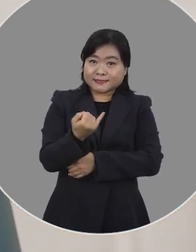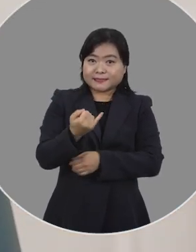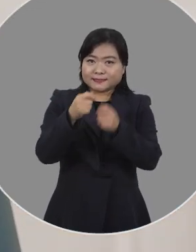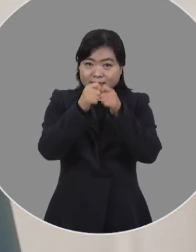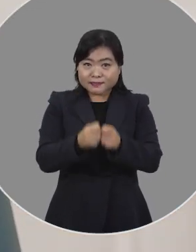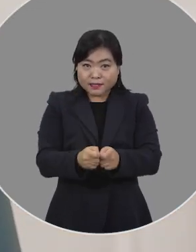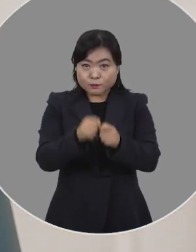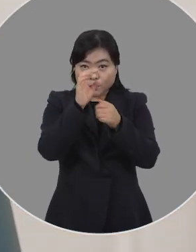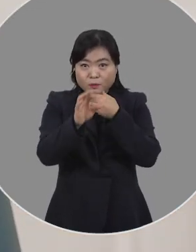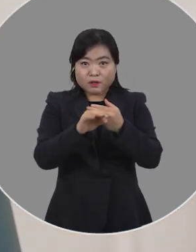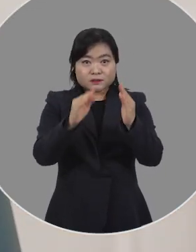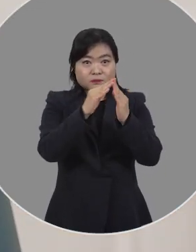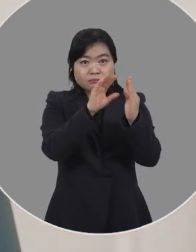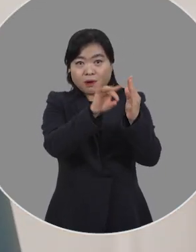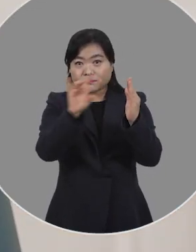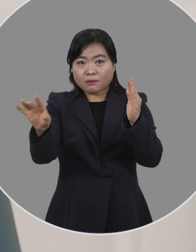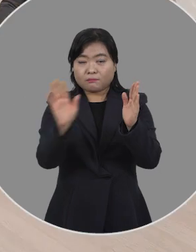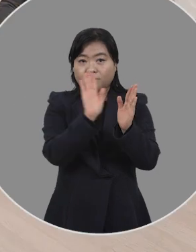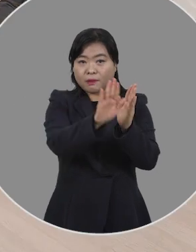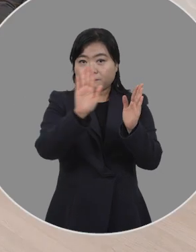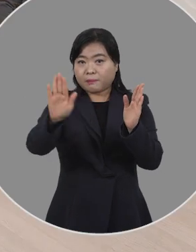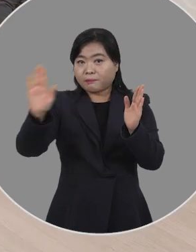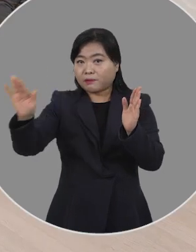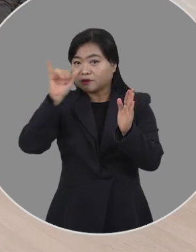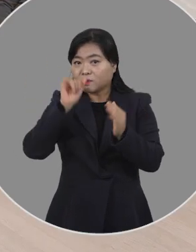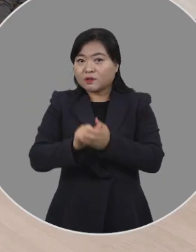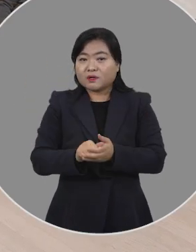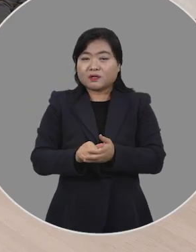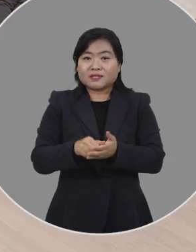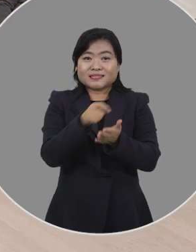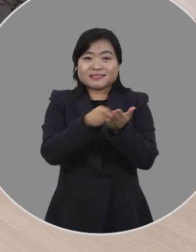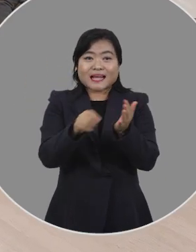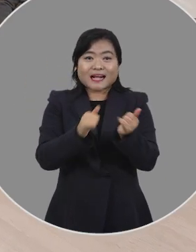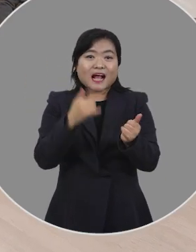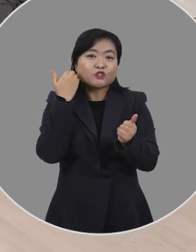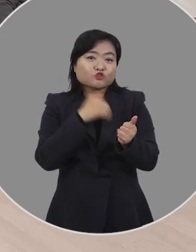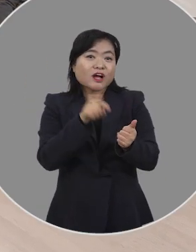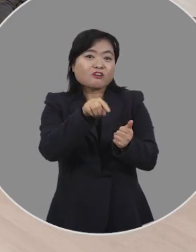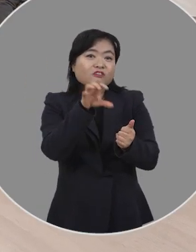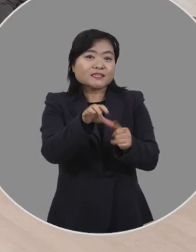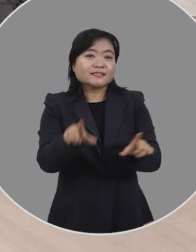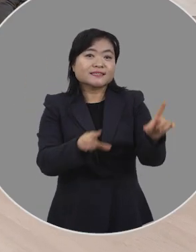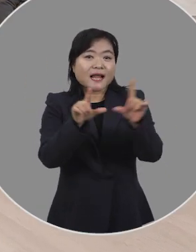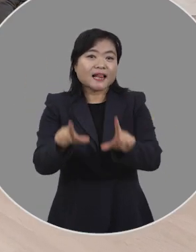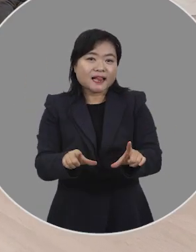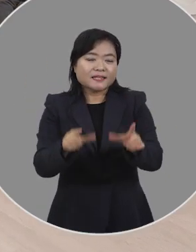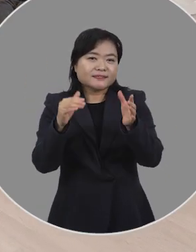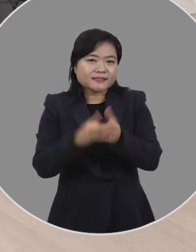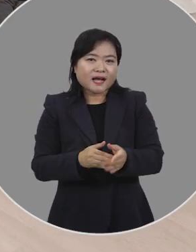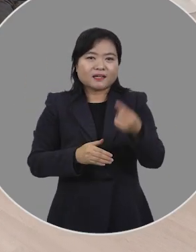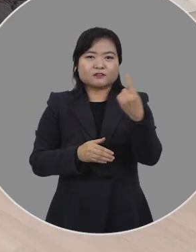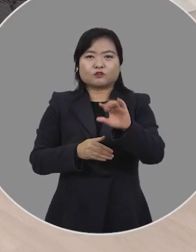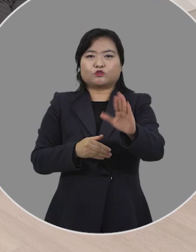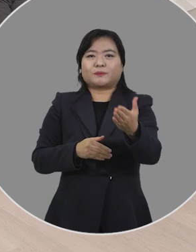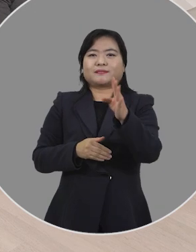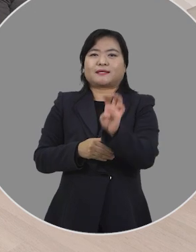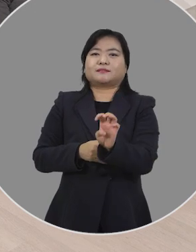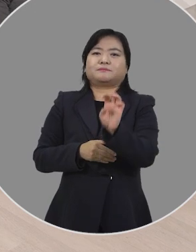거기에 집집마다 이렇게 써 있어요. 극작가 누구가 여기 살다.